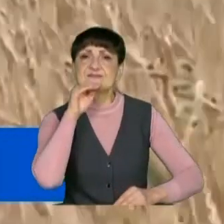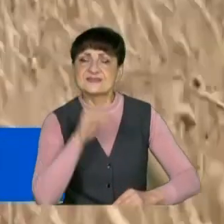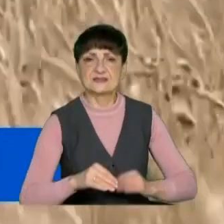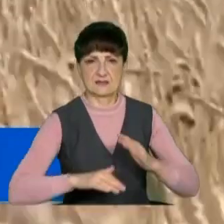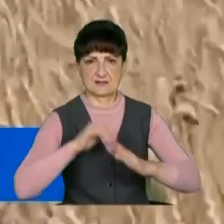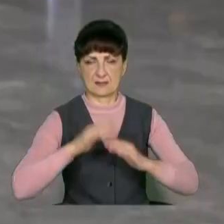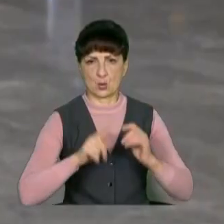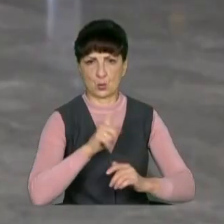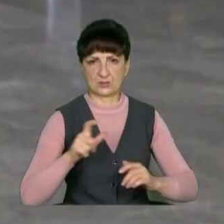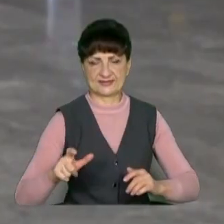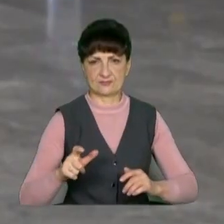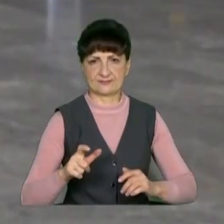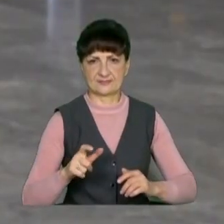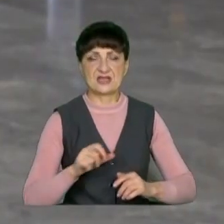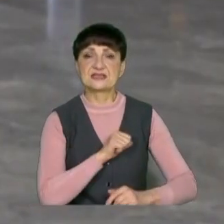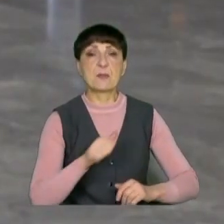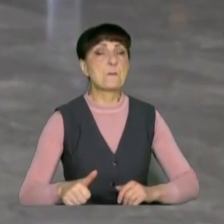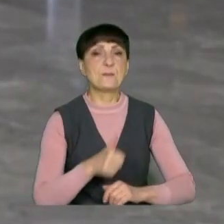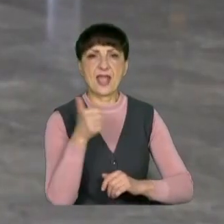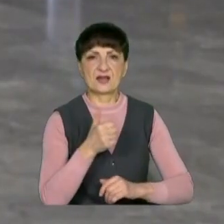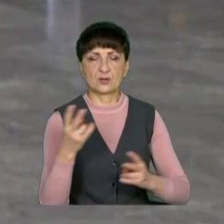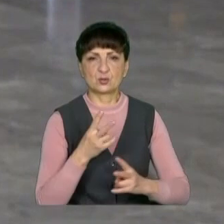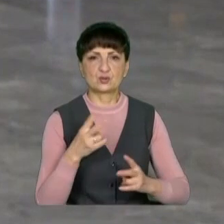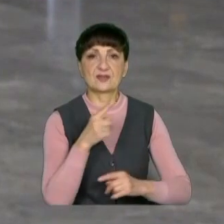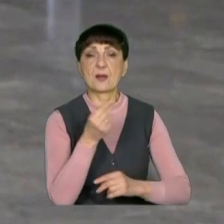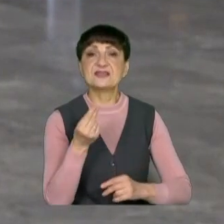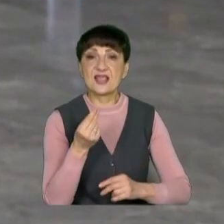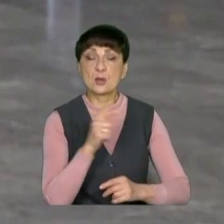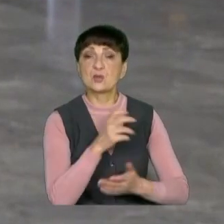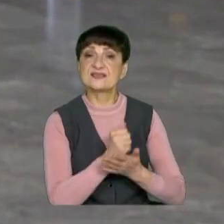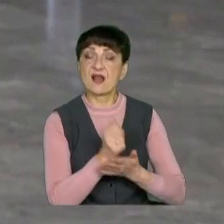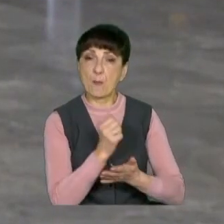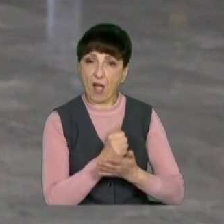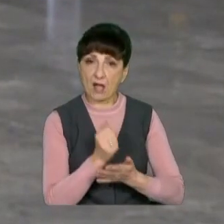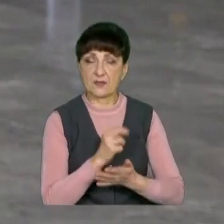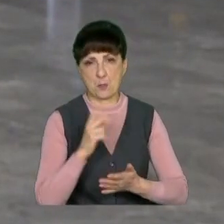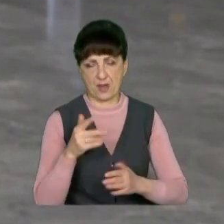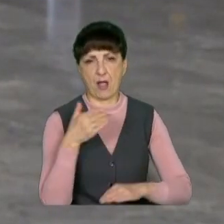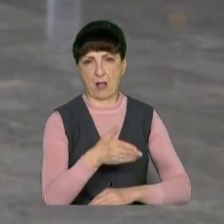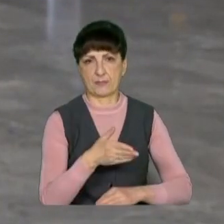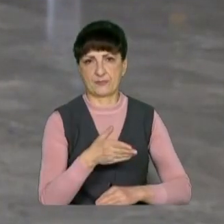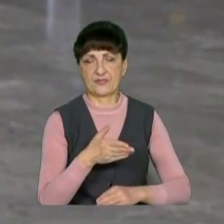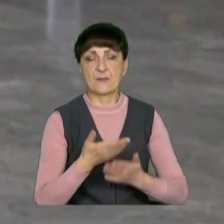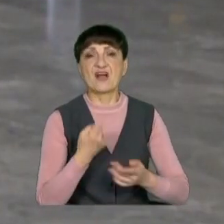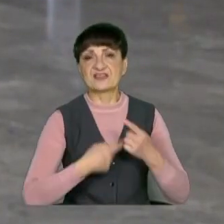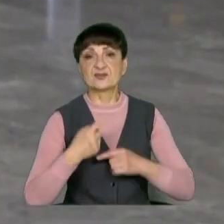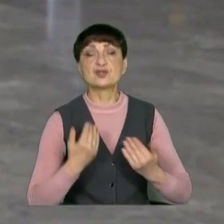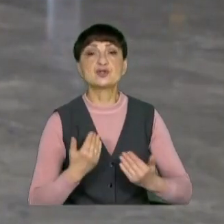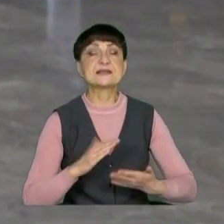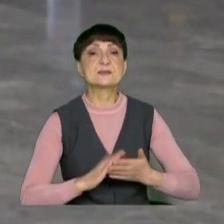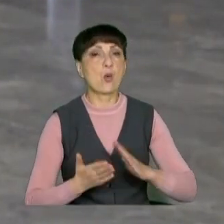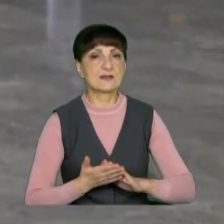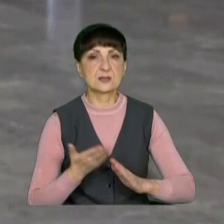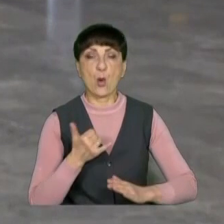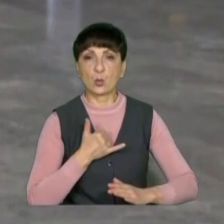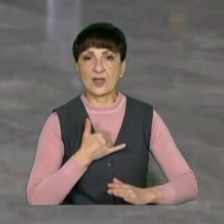высококвалифицированные кадры. Самое первое необходимо, чтобы были там деньги, люди зарабатывали. Опять же, возвращаемся в нынешней ситуации, когда